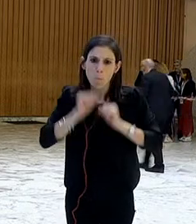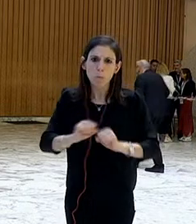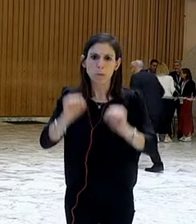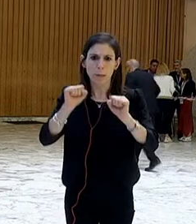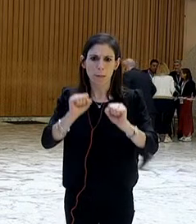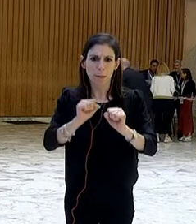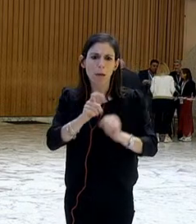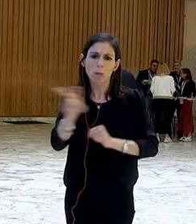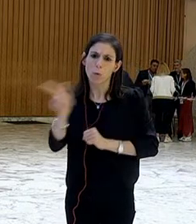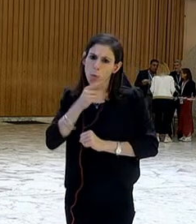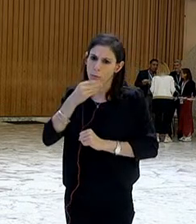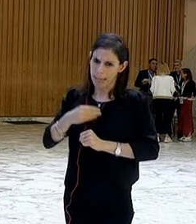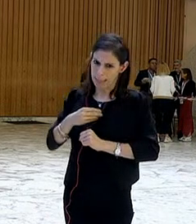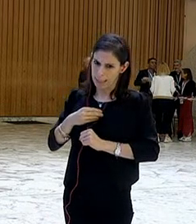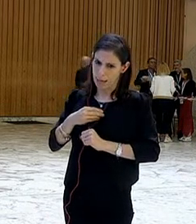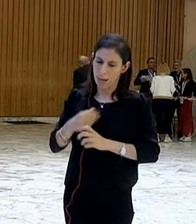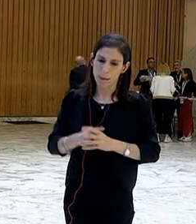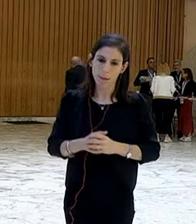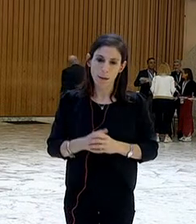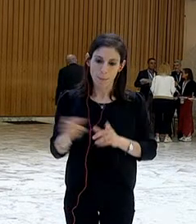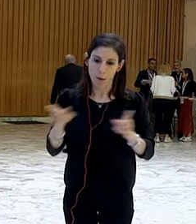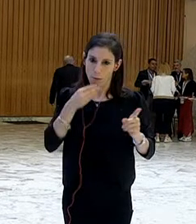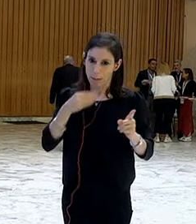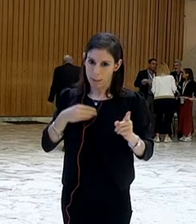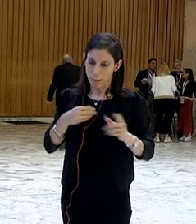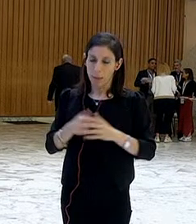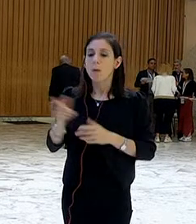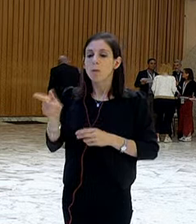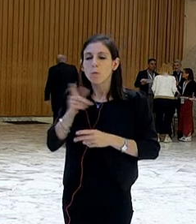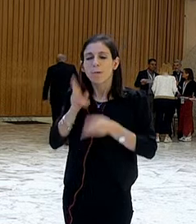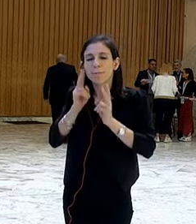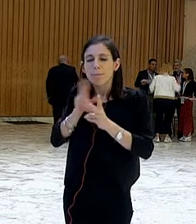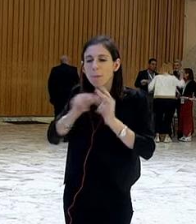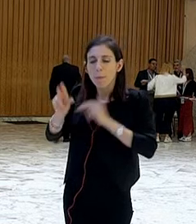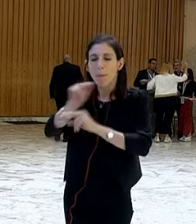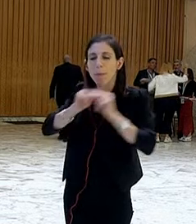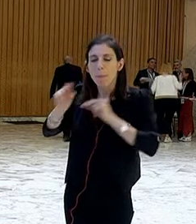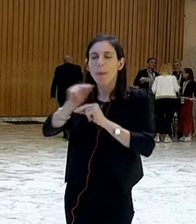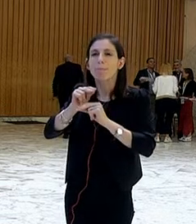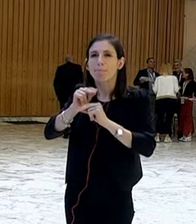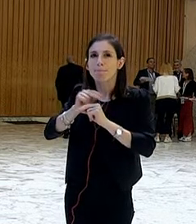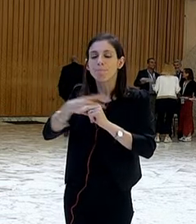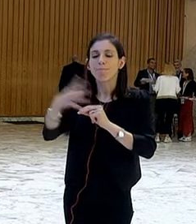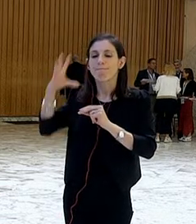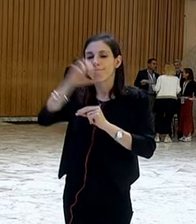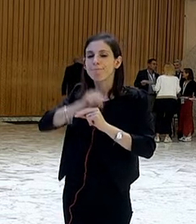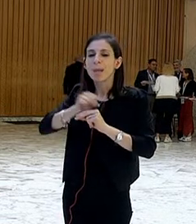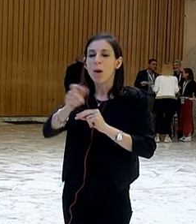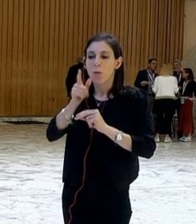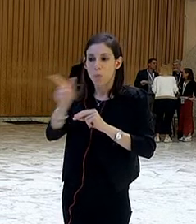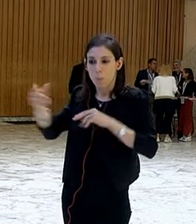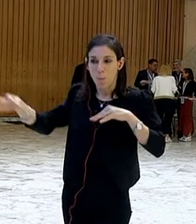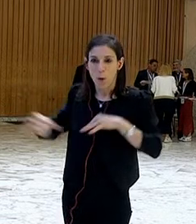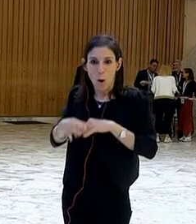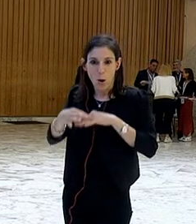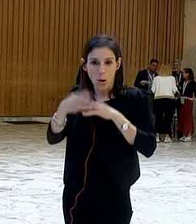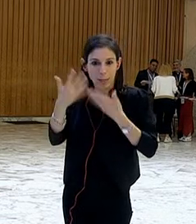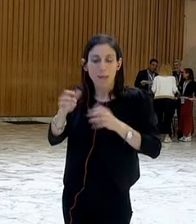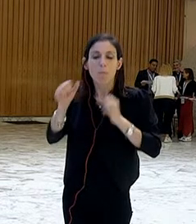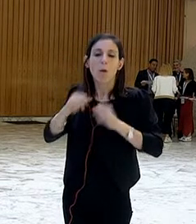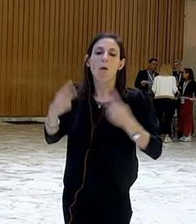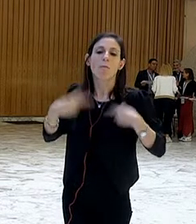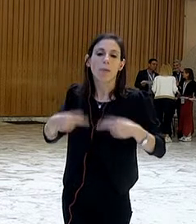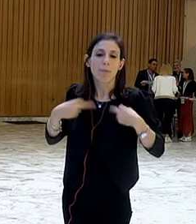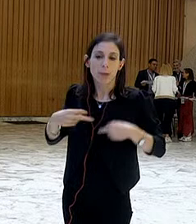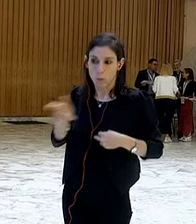avions échangé et compris que nous pouvons vivre et garder ce style de vie dans notre foyer